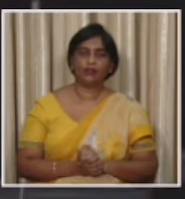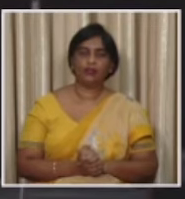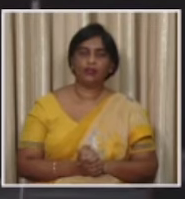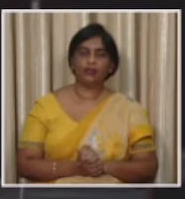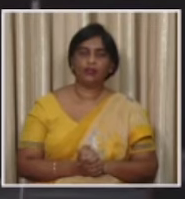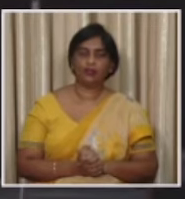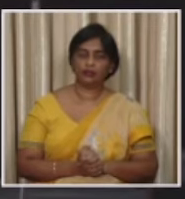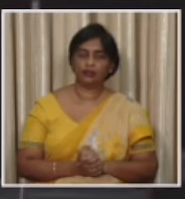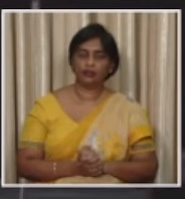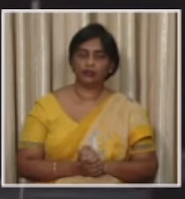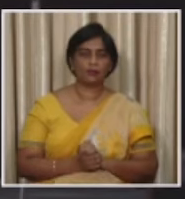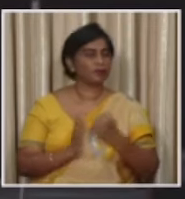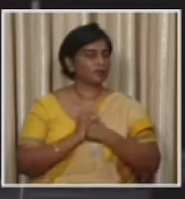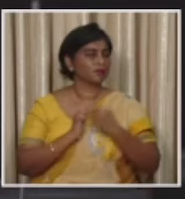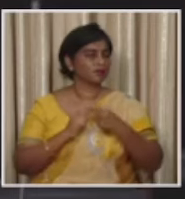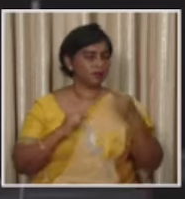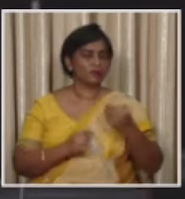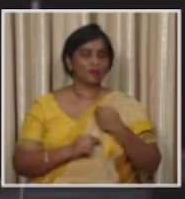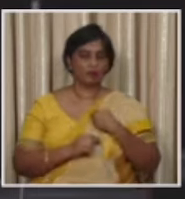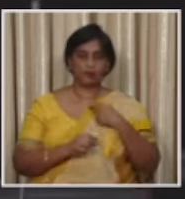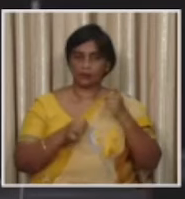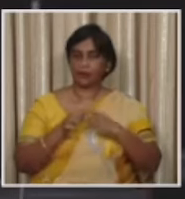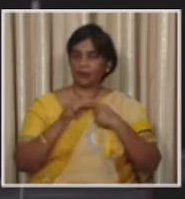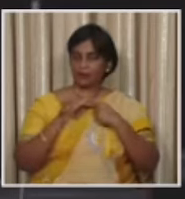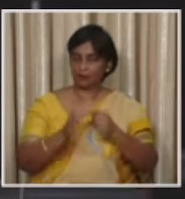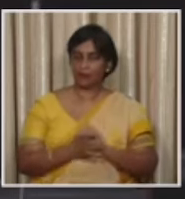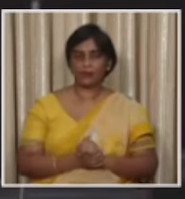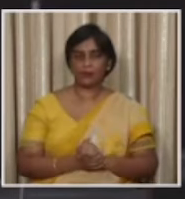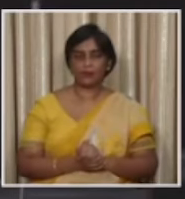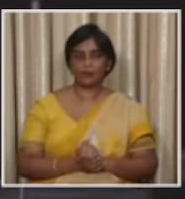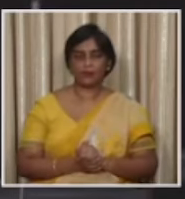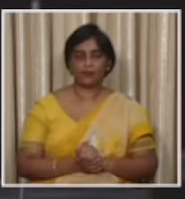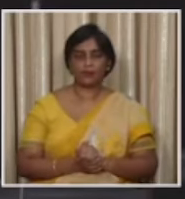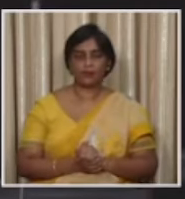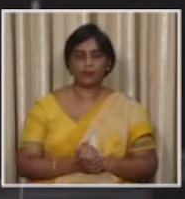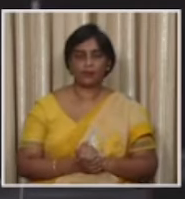question. අපේ රටේ domestic debt